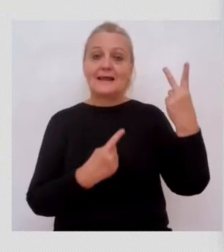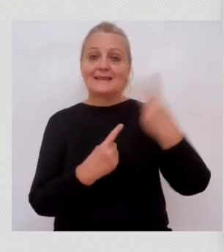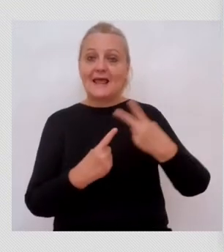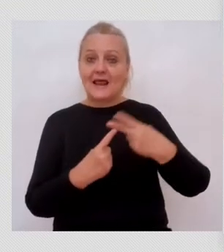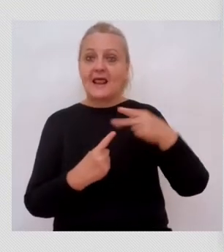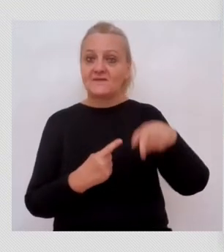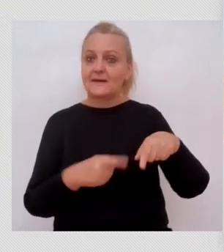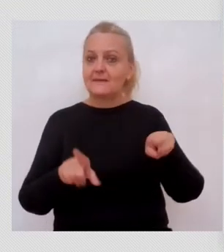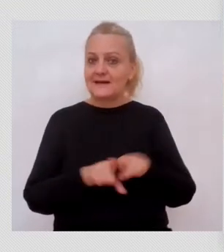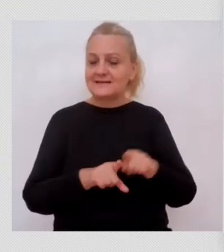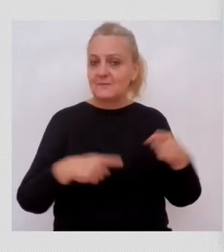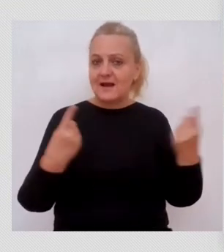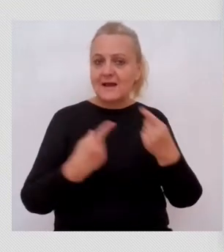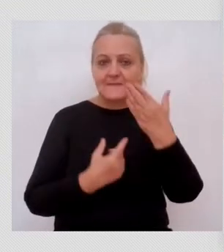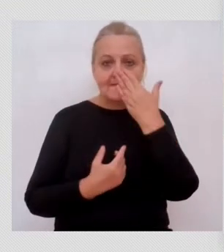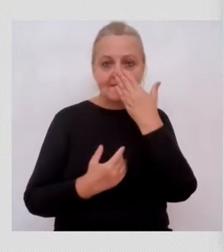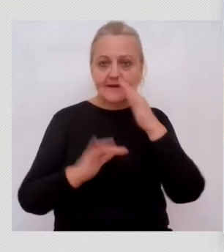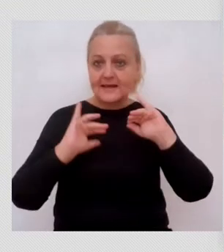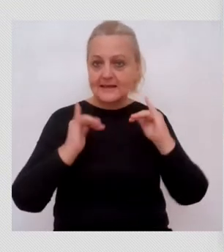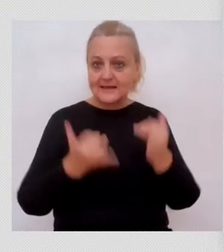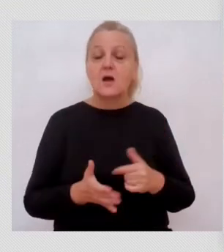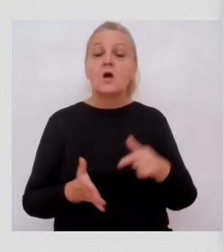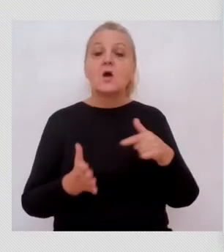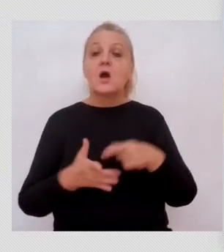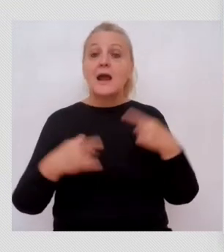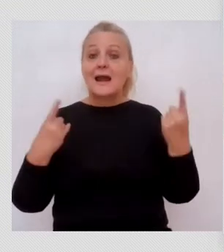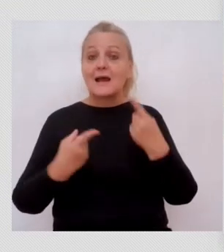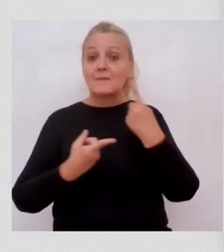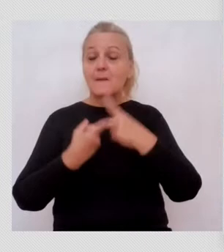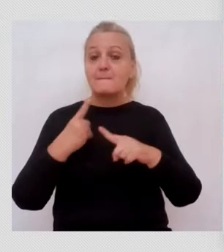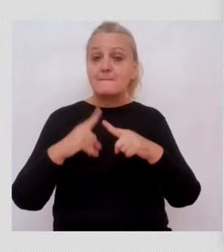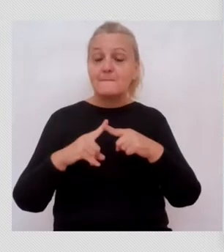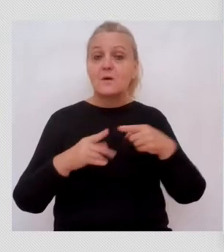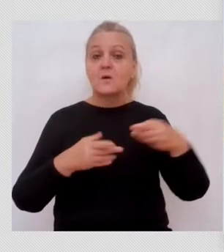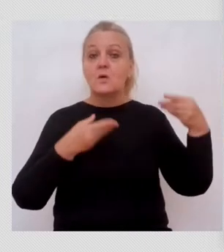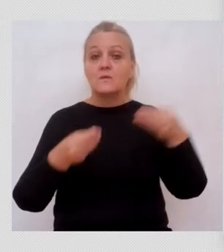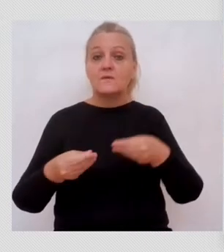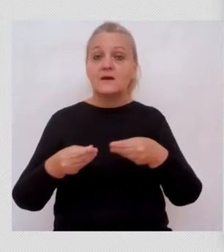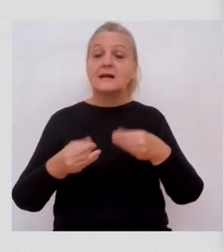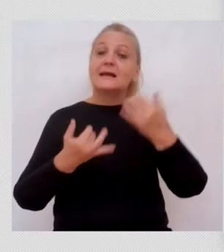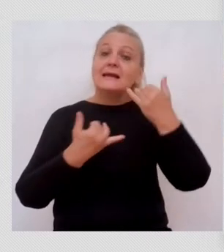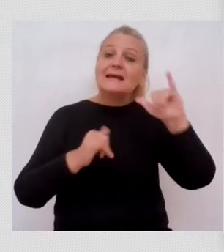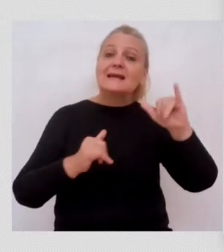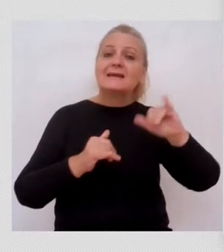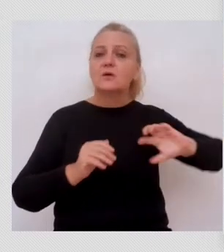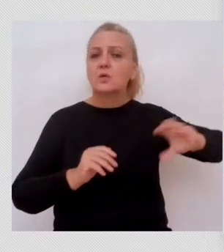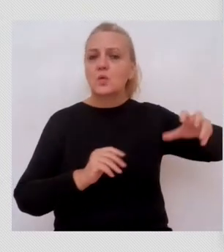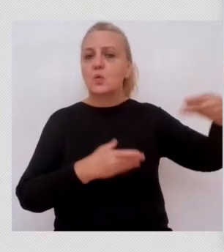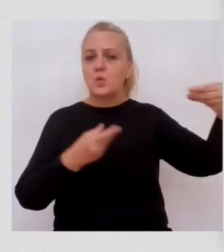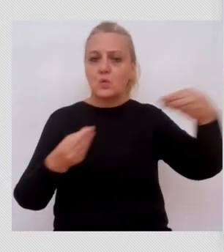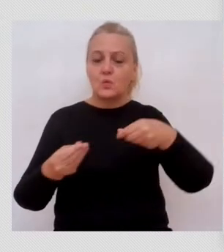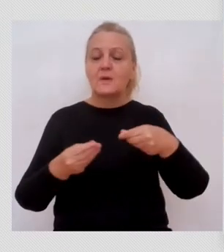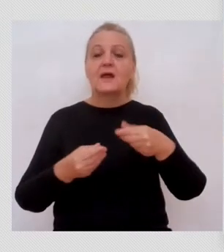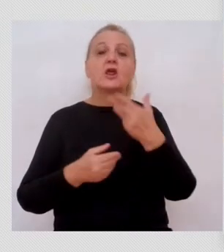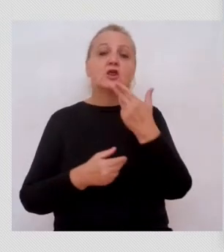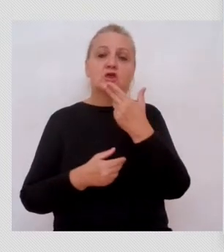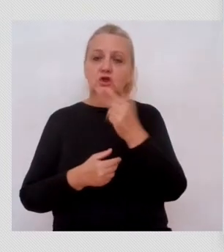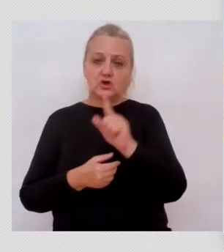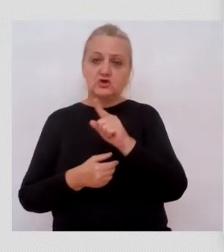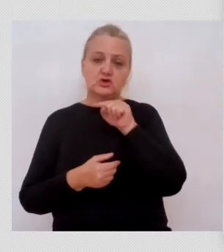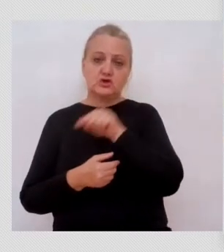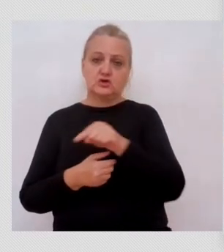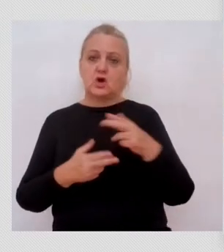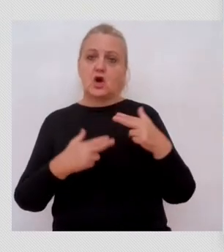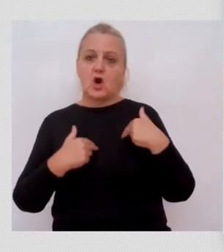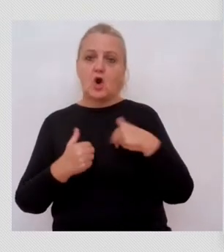telewizyjnych. Jeśli chodzi o kampanie polityczne finansowane ze środków innych niż środki komitetów wyborczych,